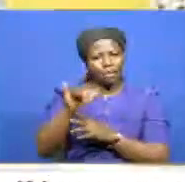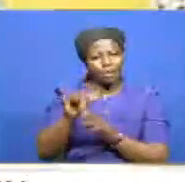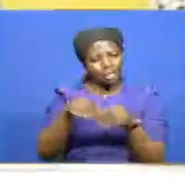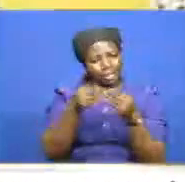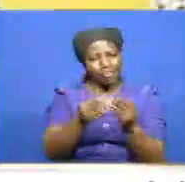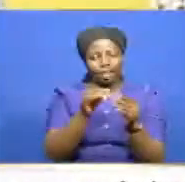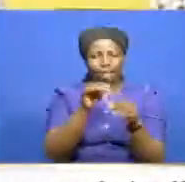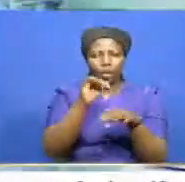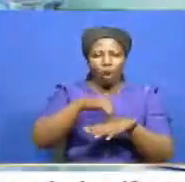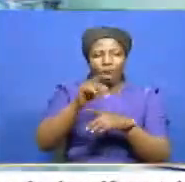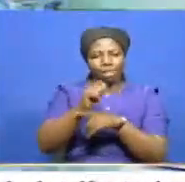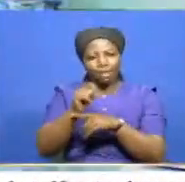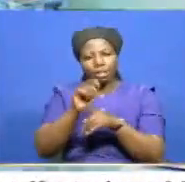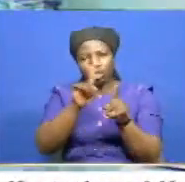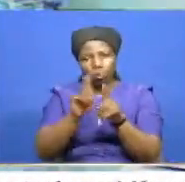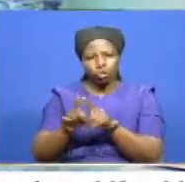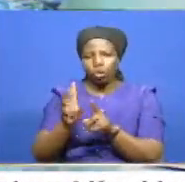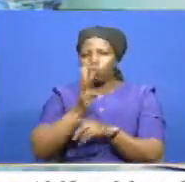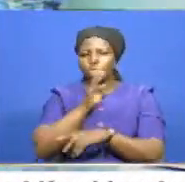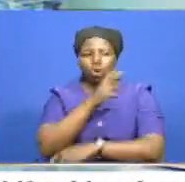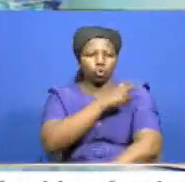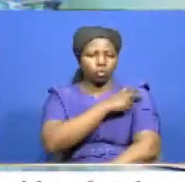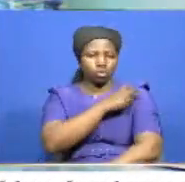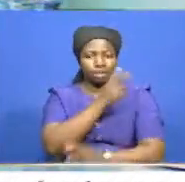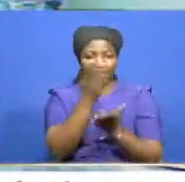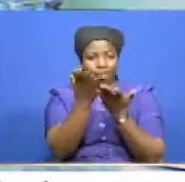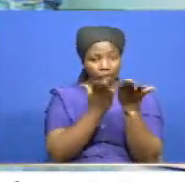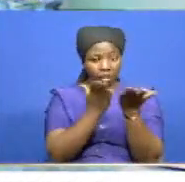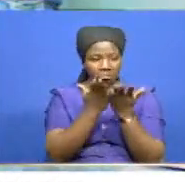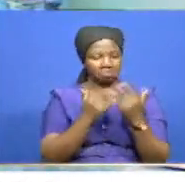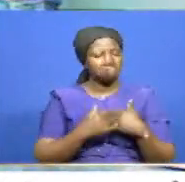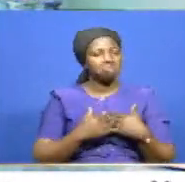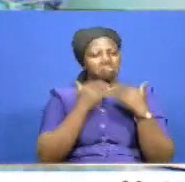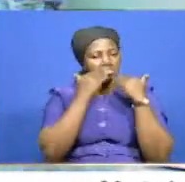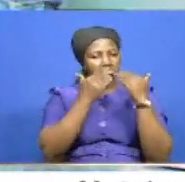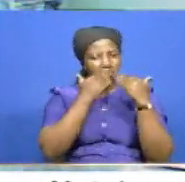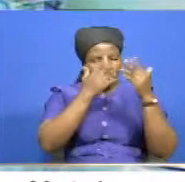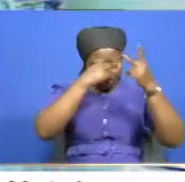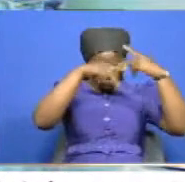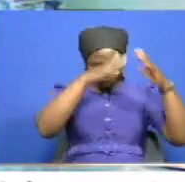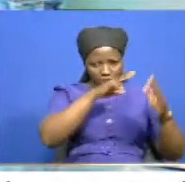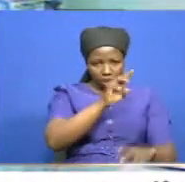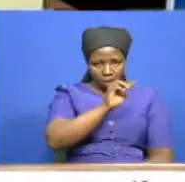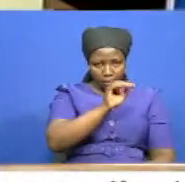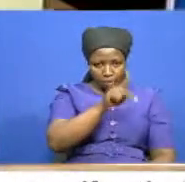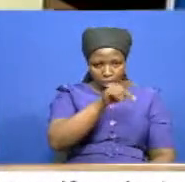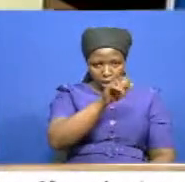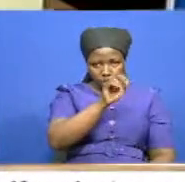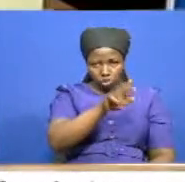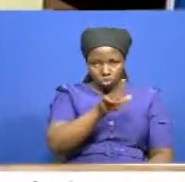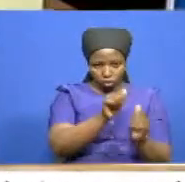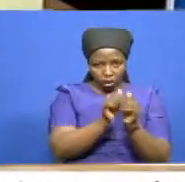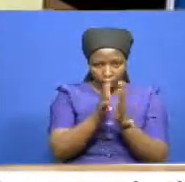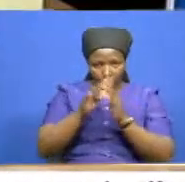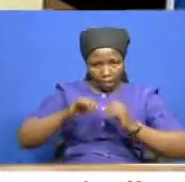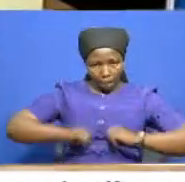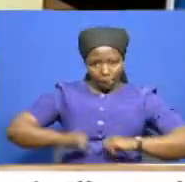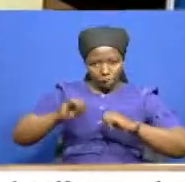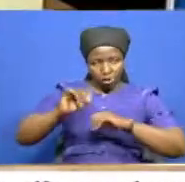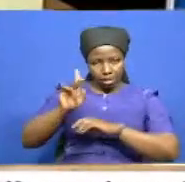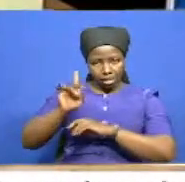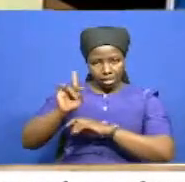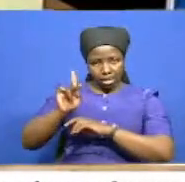services. Shukran sana. Ni Professor Paul Mudhama, na mkurugenzi mkuu wa taasisi ya KEWI, Kenya